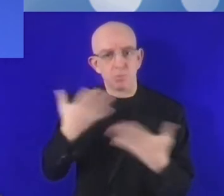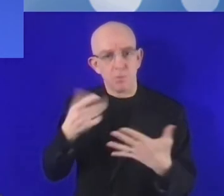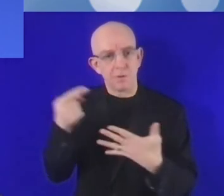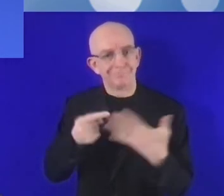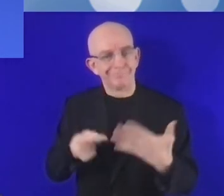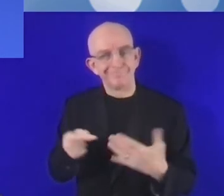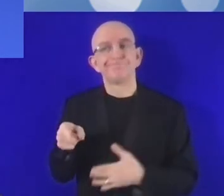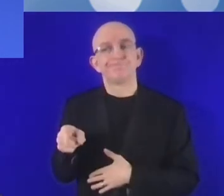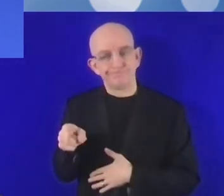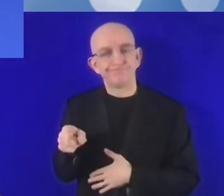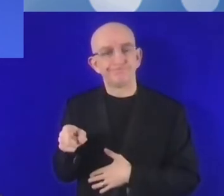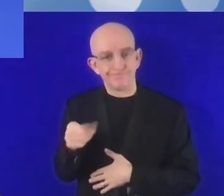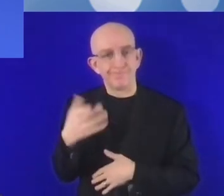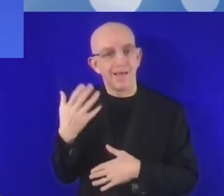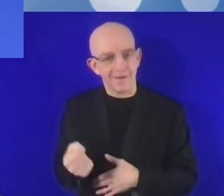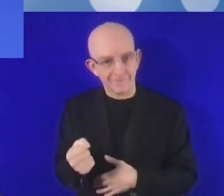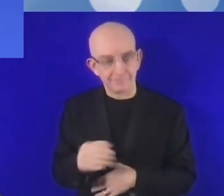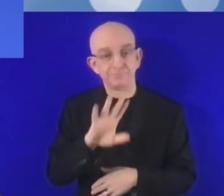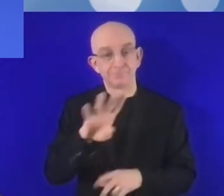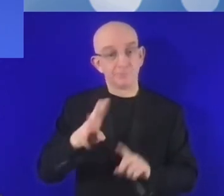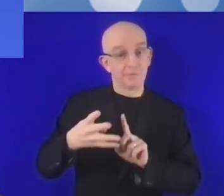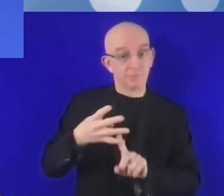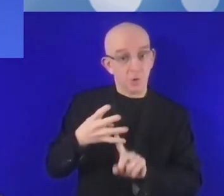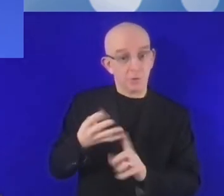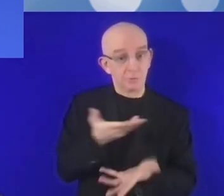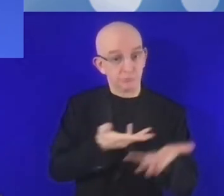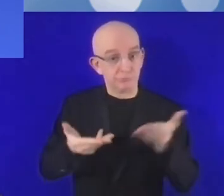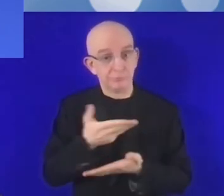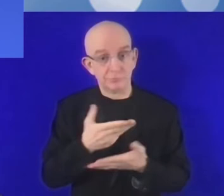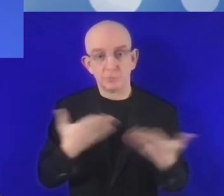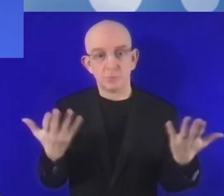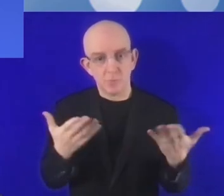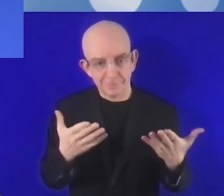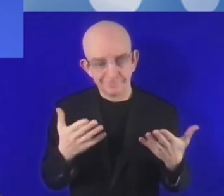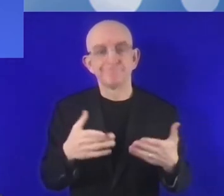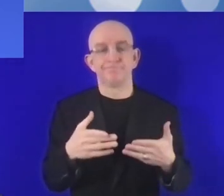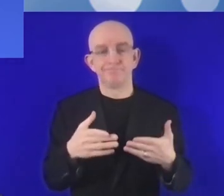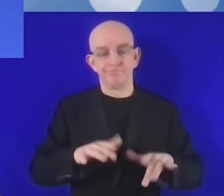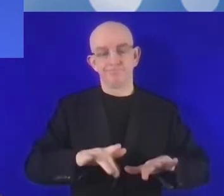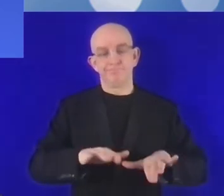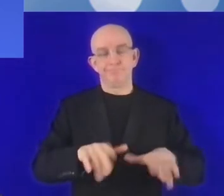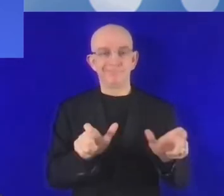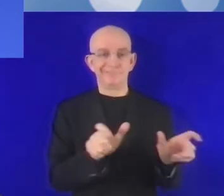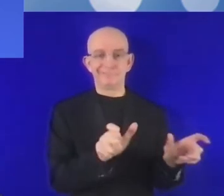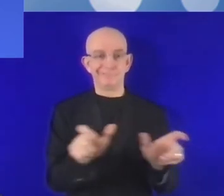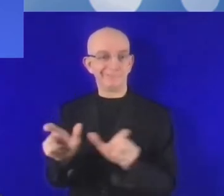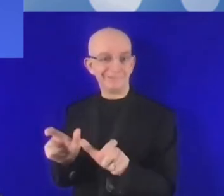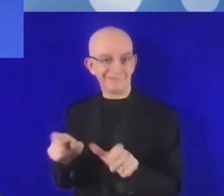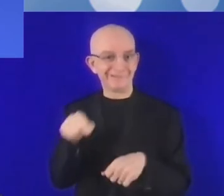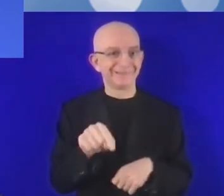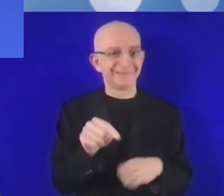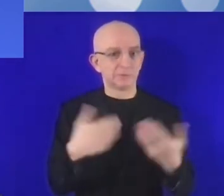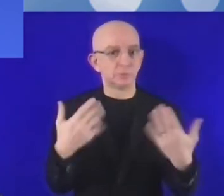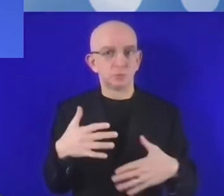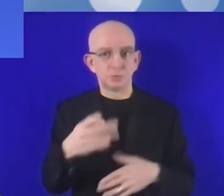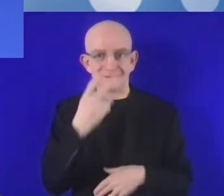La cybersécurité du point de vue des entreprises, du point de vue des administrations, du point de vue des citoyens. Là encore, un vaste sujet. Et puis, il y a